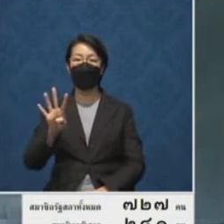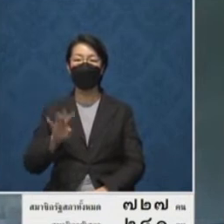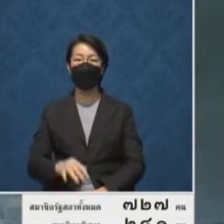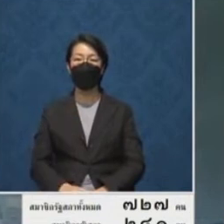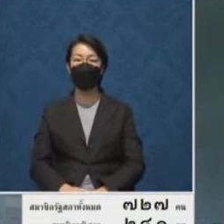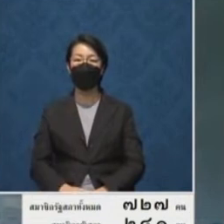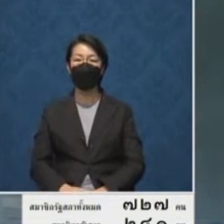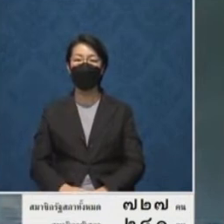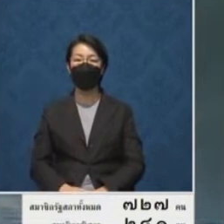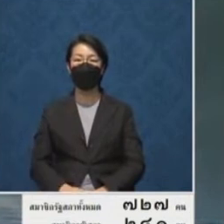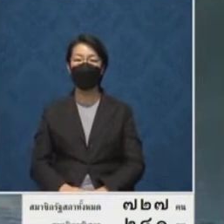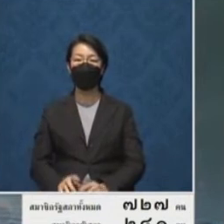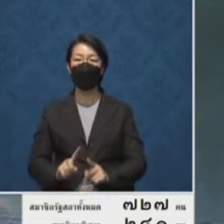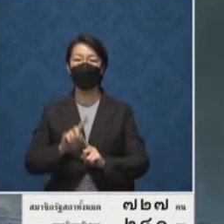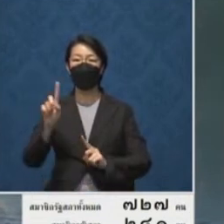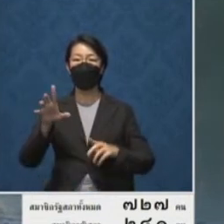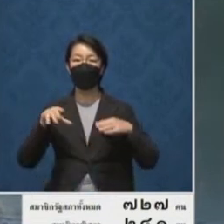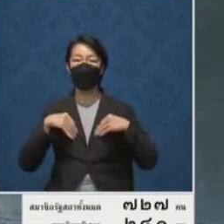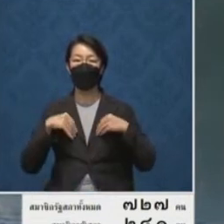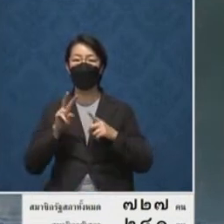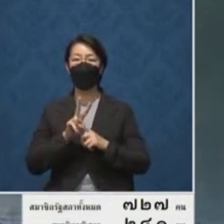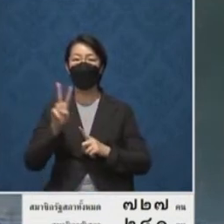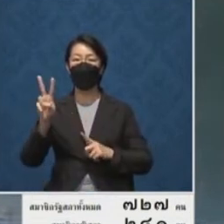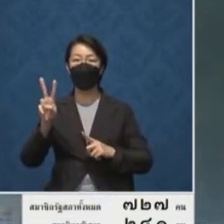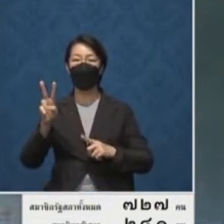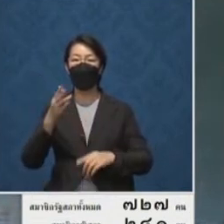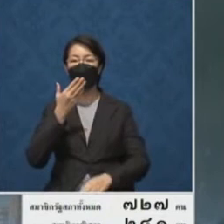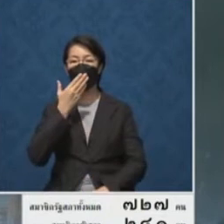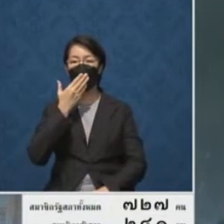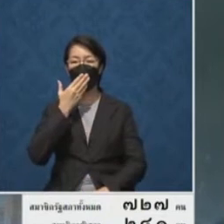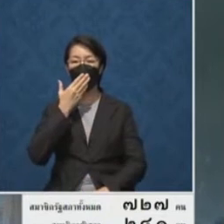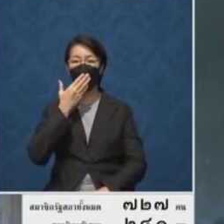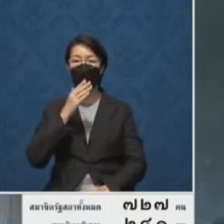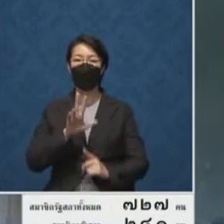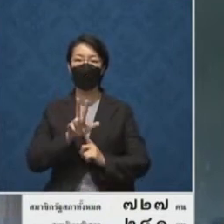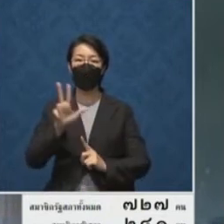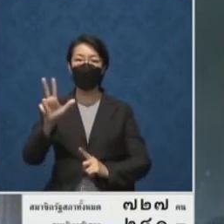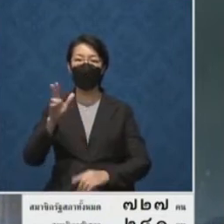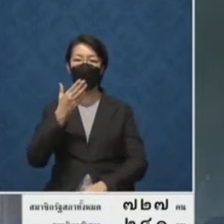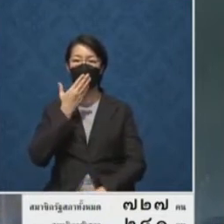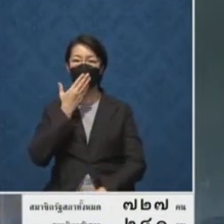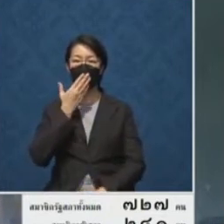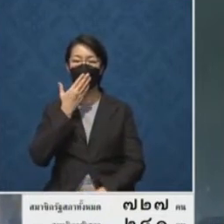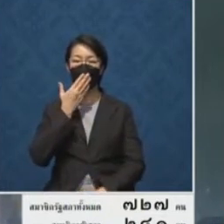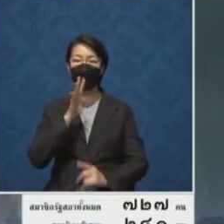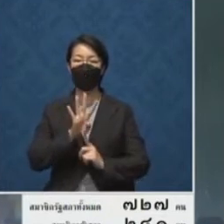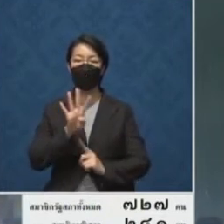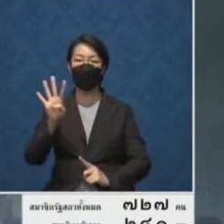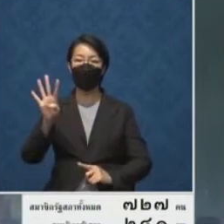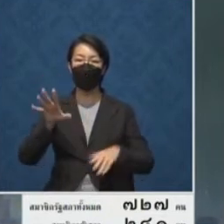534นายสถิตลิ่มพงษ์พันธ ุ์1รับหลักการ2งดออกเสียง3งดออก